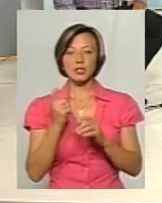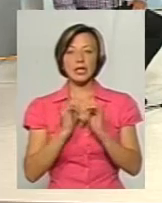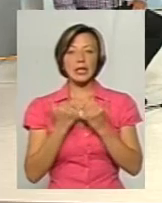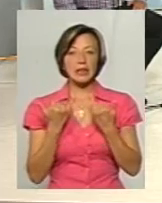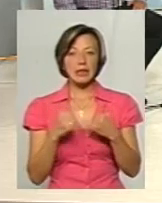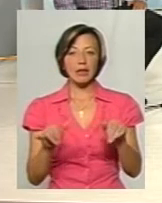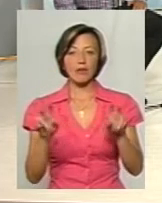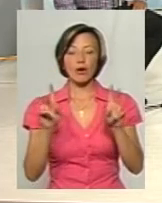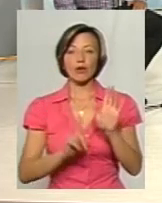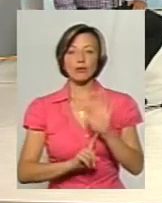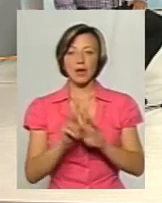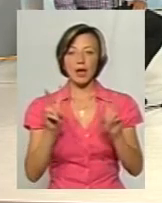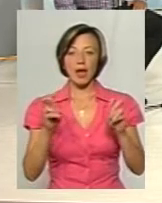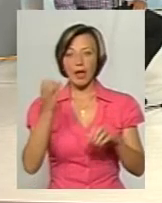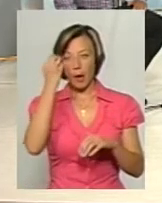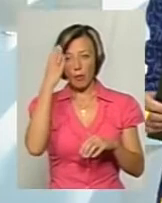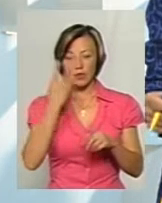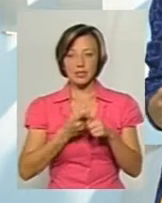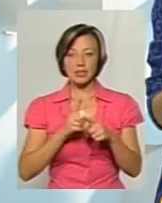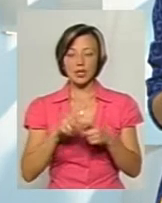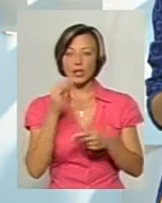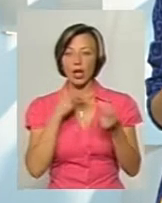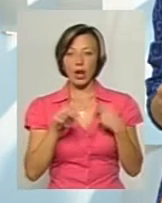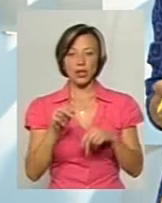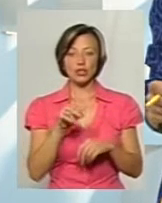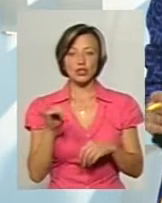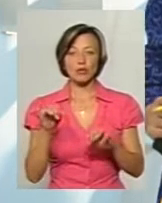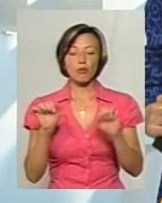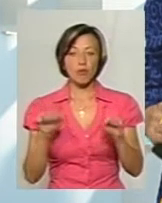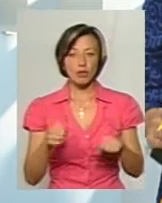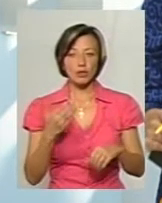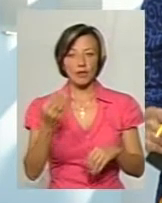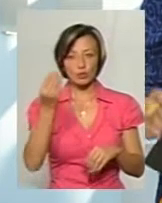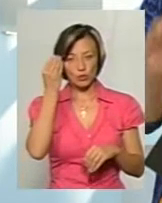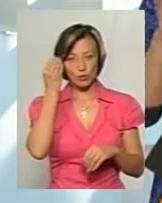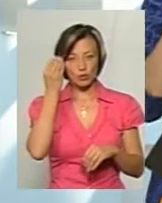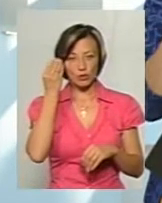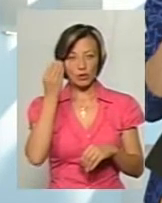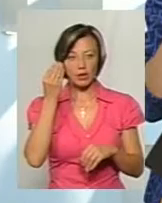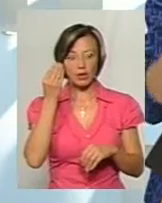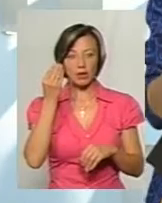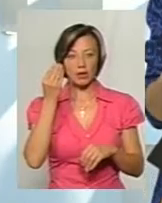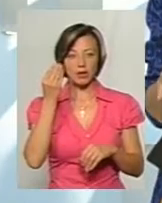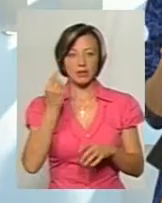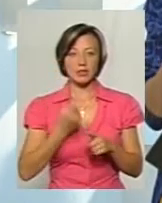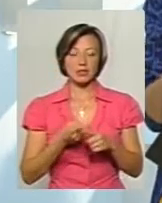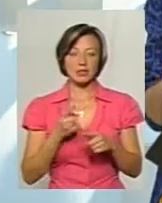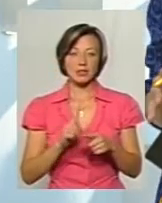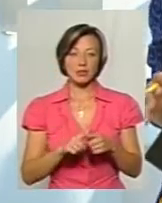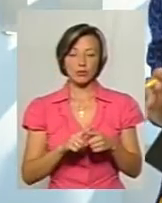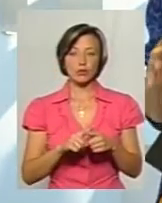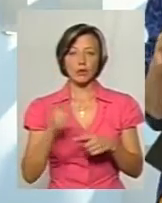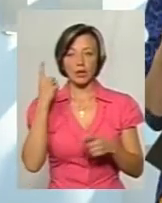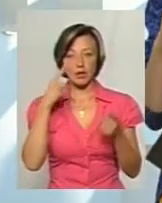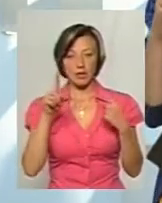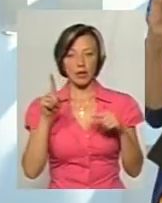слогана «Японське – це найкраще». Чи можна, на вашу думку, саме цю